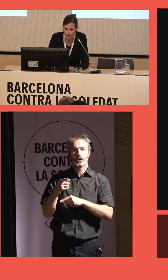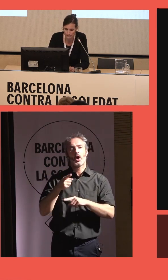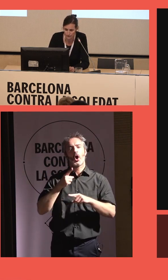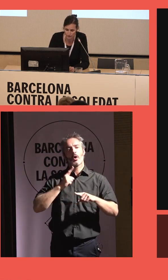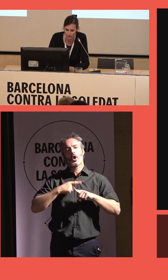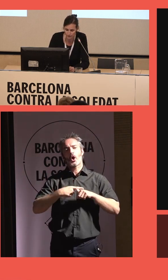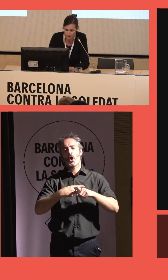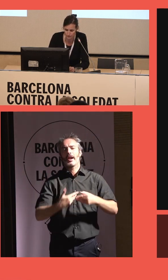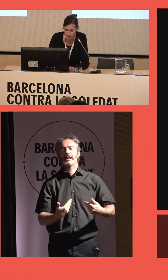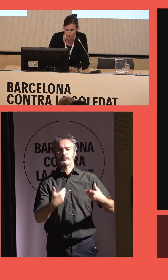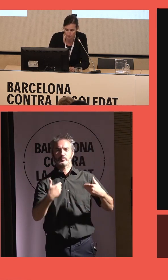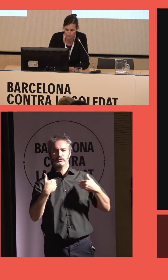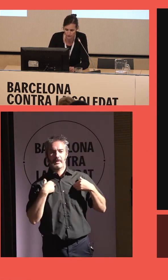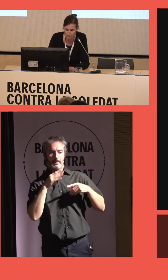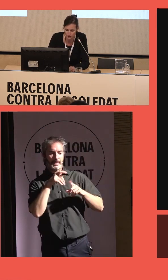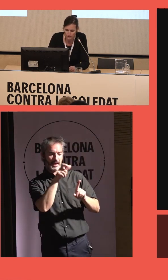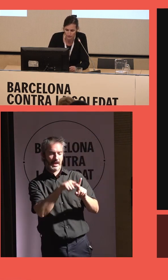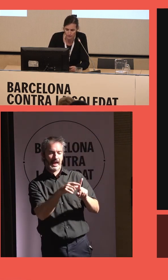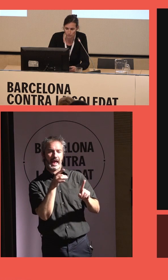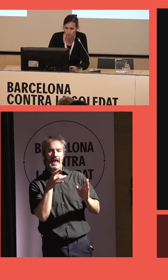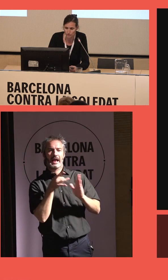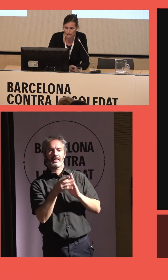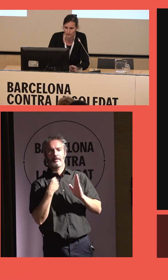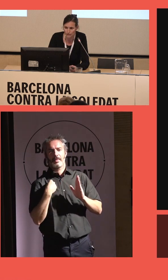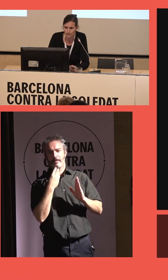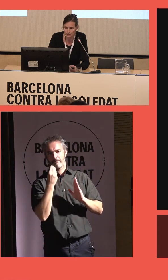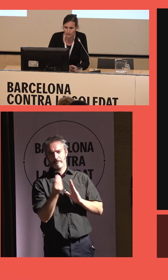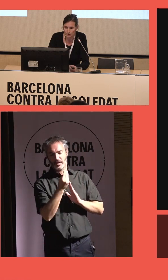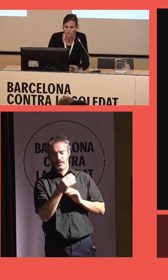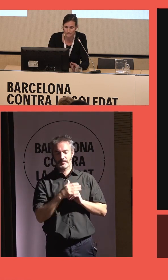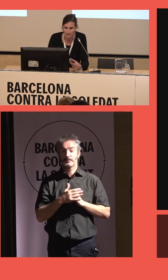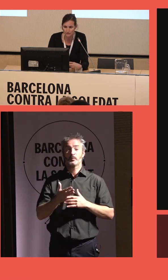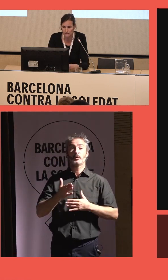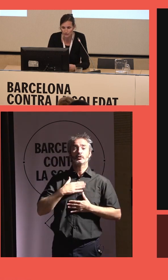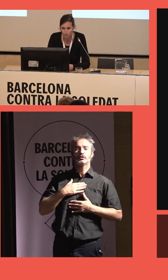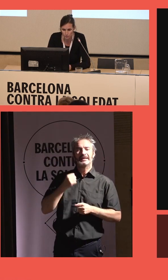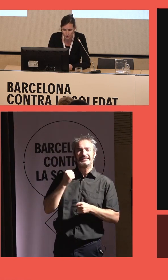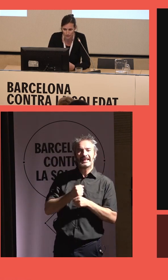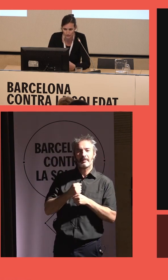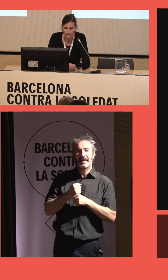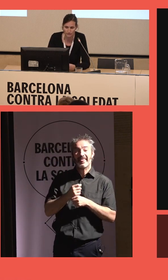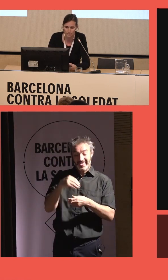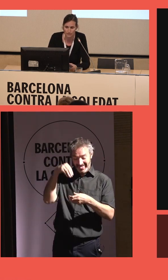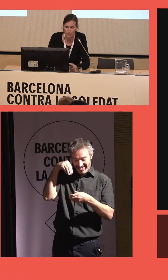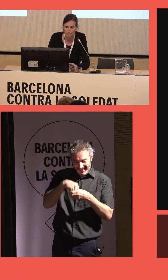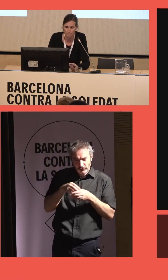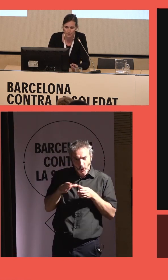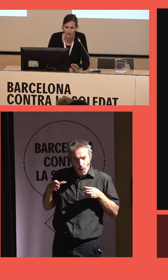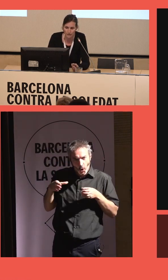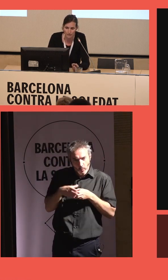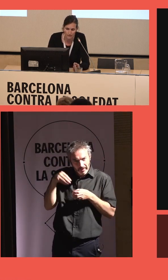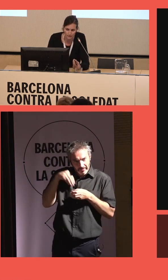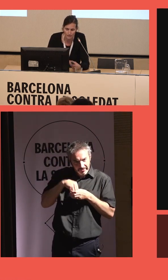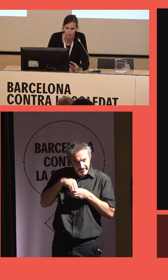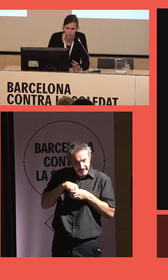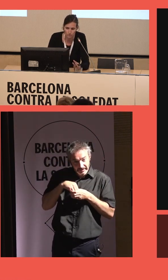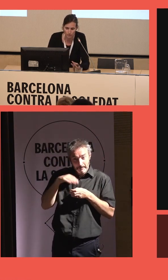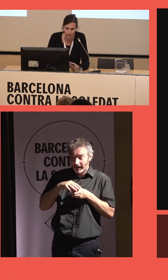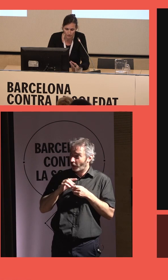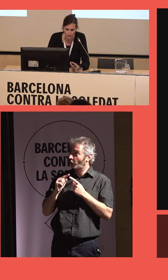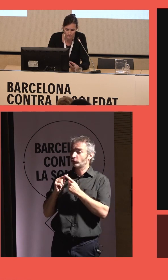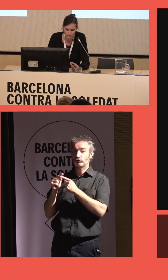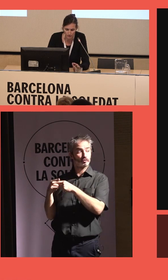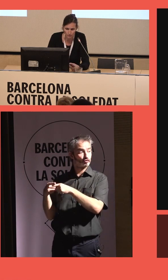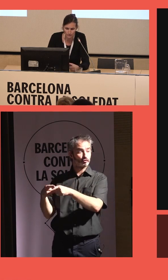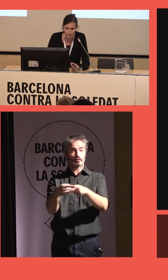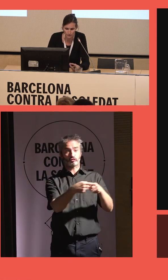millora de qualitat de vida d'aquestes persones grans Llavors treballem des de la comunitat per entre tots